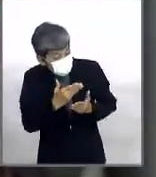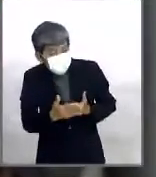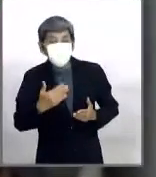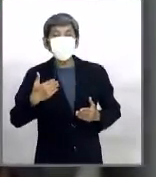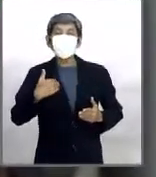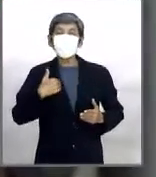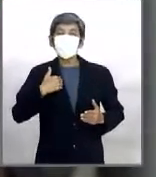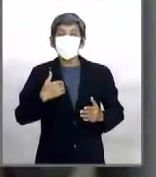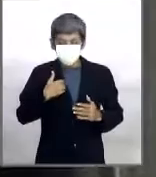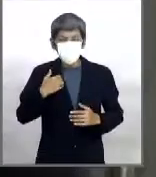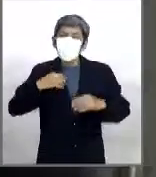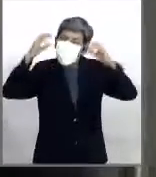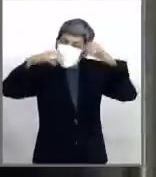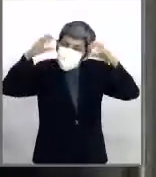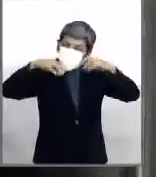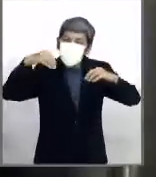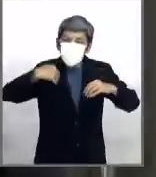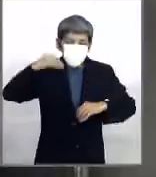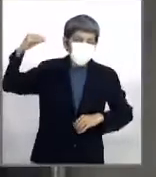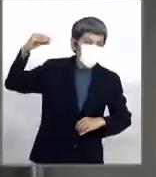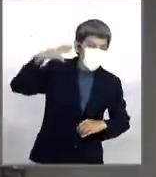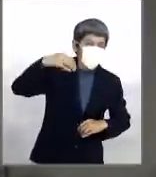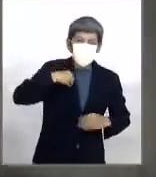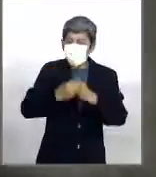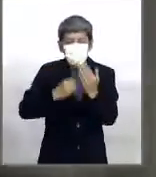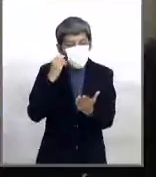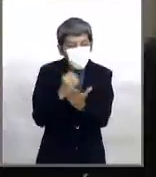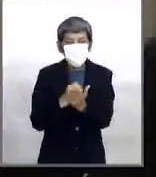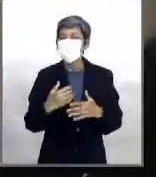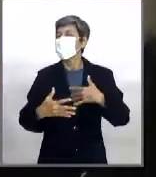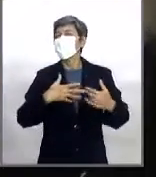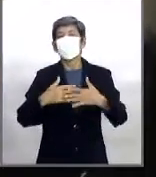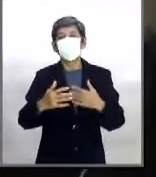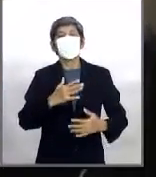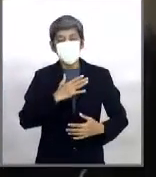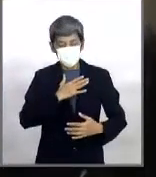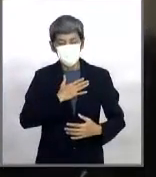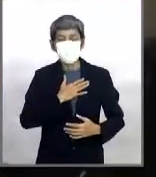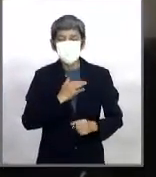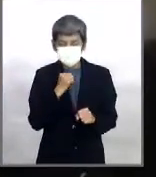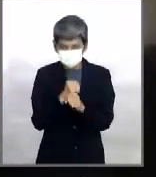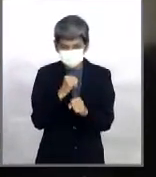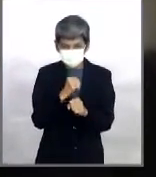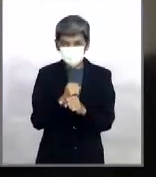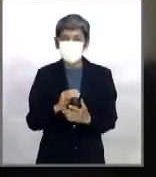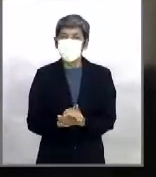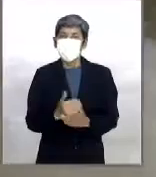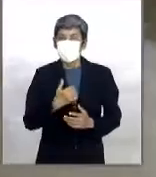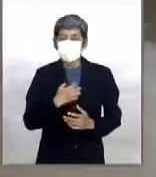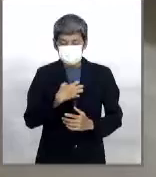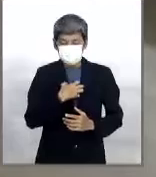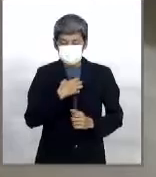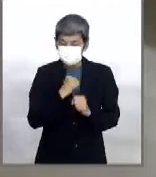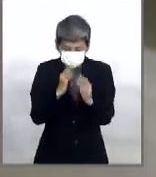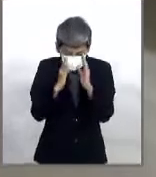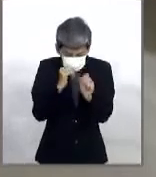ของเขาอาจจะมีบางวันที่ฝนตกบ้างแดดร้อนบ้างขายไม่ได้ก็ไม่เป็นไรแต่เขาก็ยังยิ้มให้กับวันนั้นแล้วเขาก็ยังตั้งใ